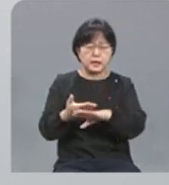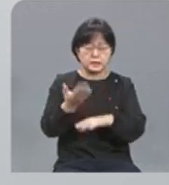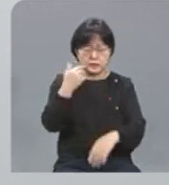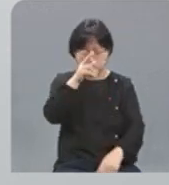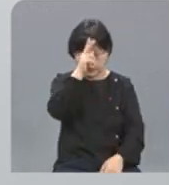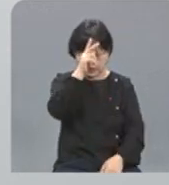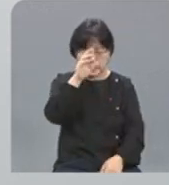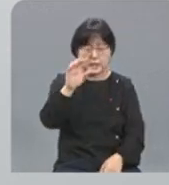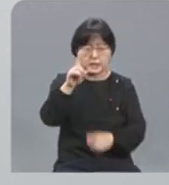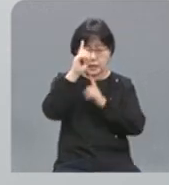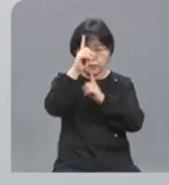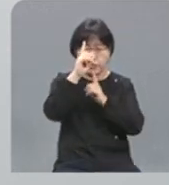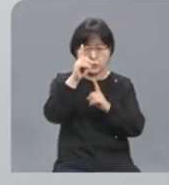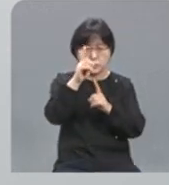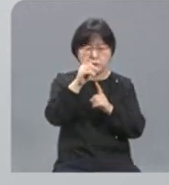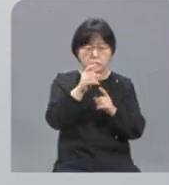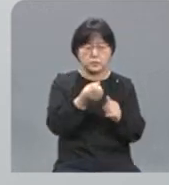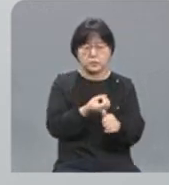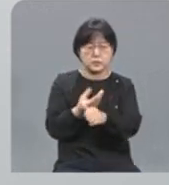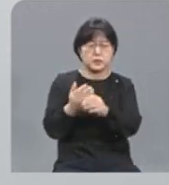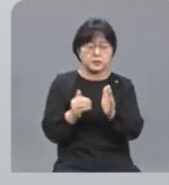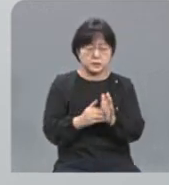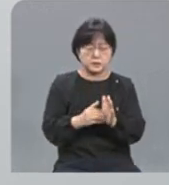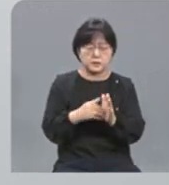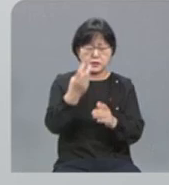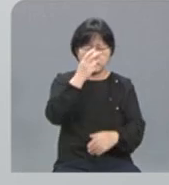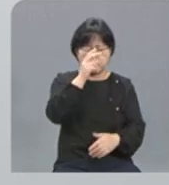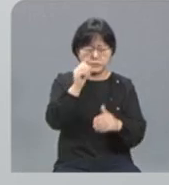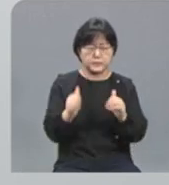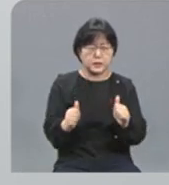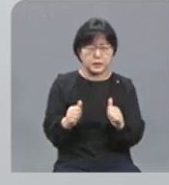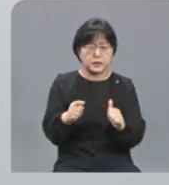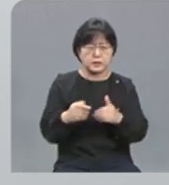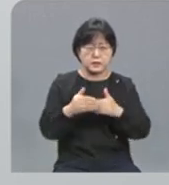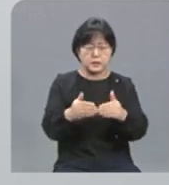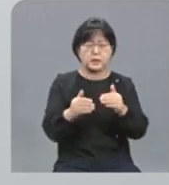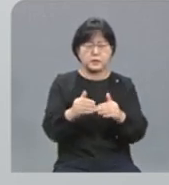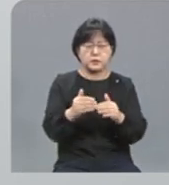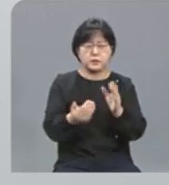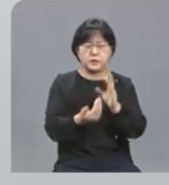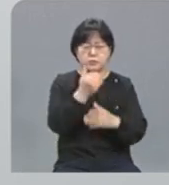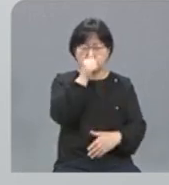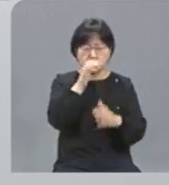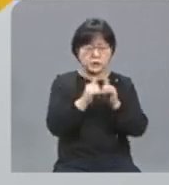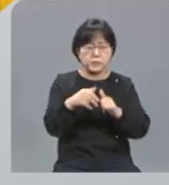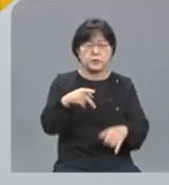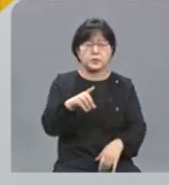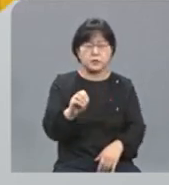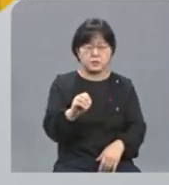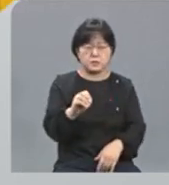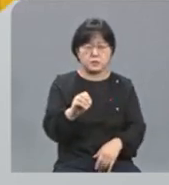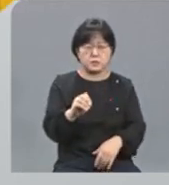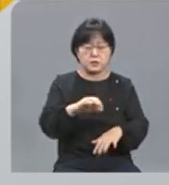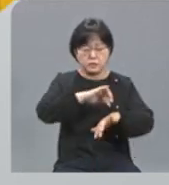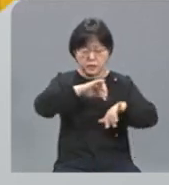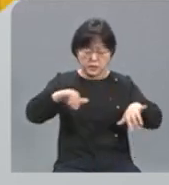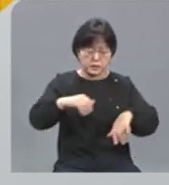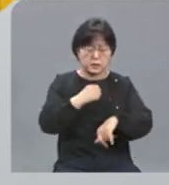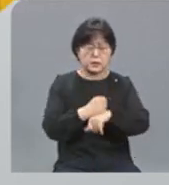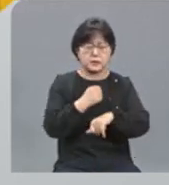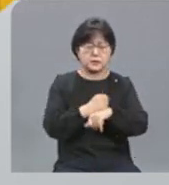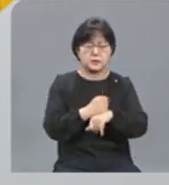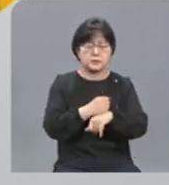경찰관인 이모씨에게 전달됐다는 겁니다 검찰은이 과정에 사건 브로커인 무시도 입해 돈이 인사권자에게